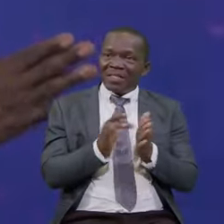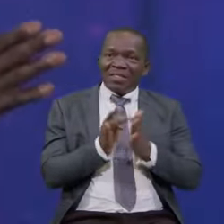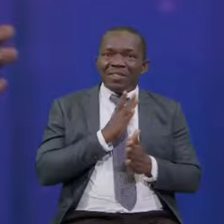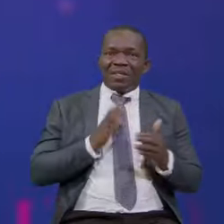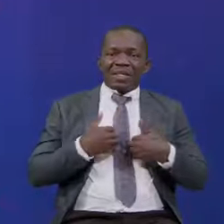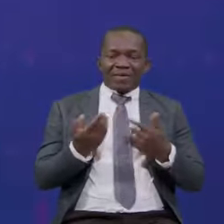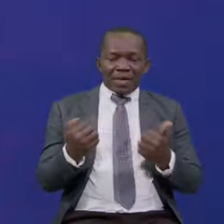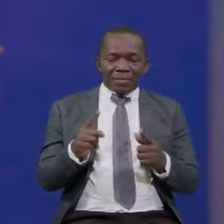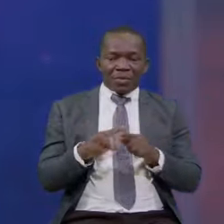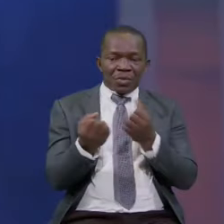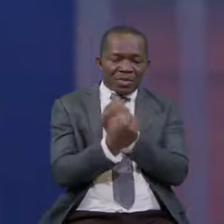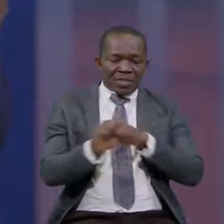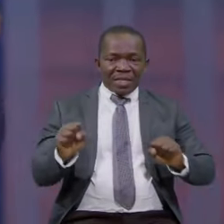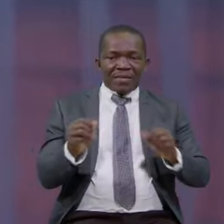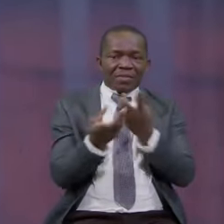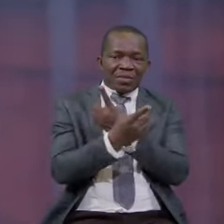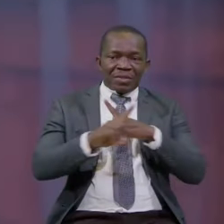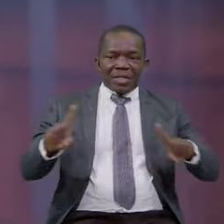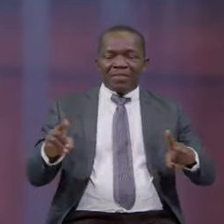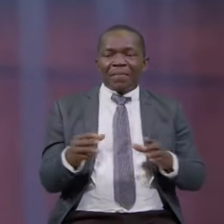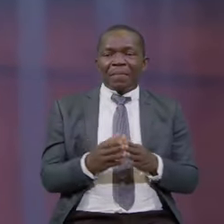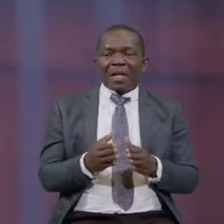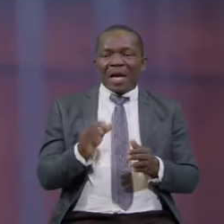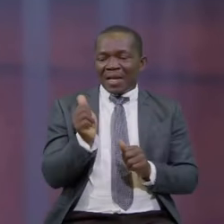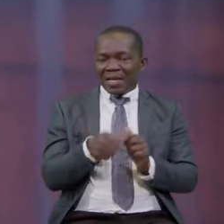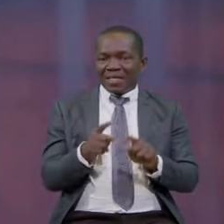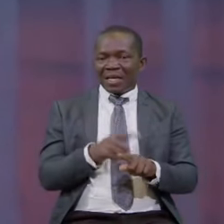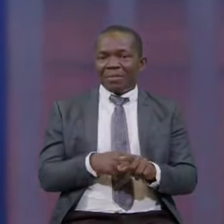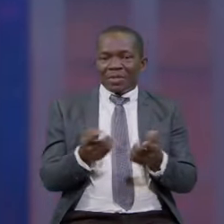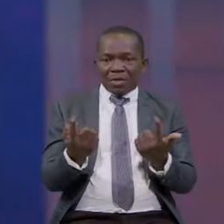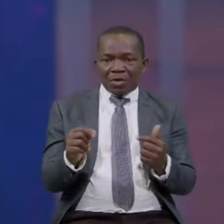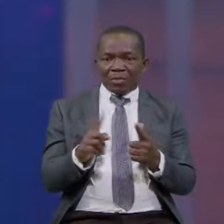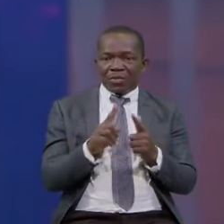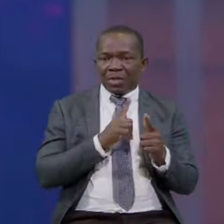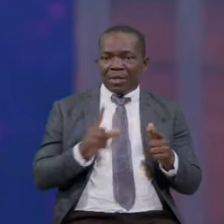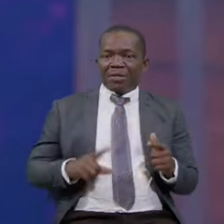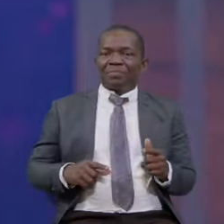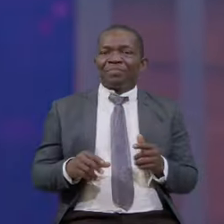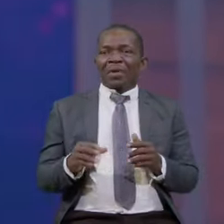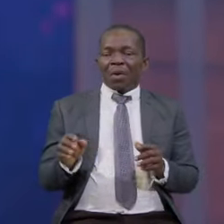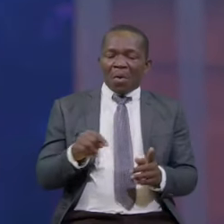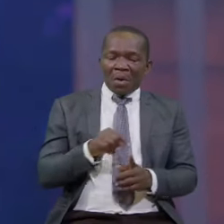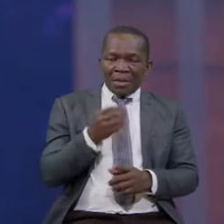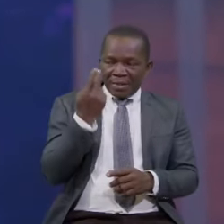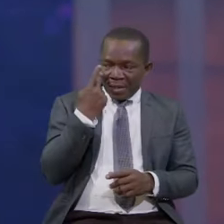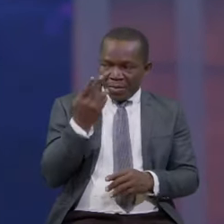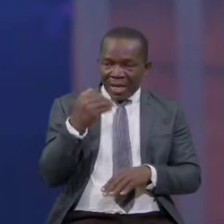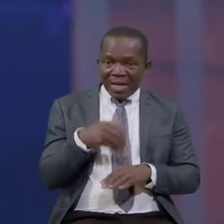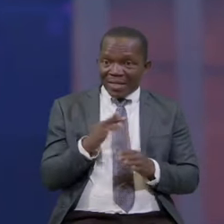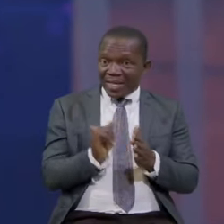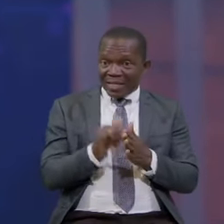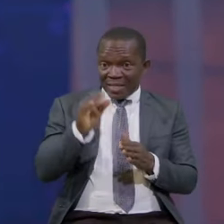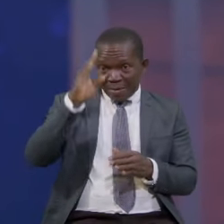prier ils viennent et le chapitre 8 de Matthieu là où le lépreux a dit si tu veux